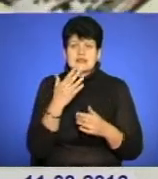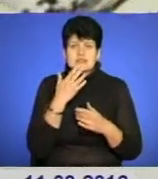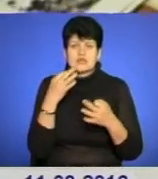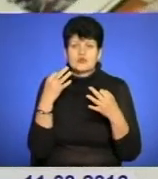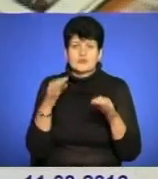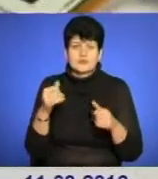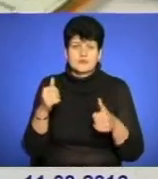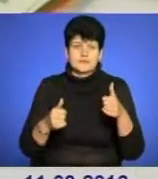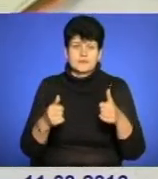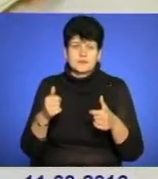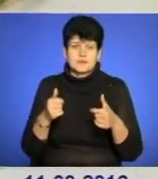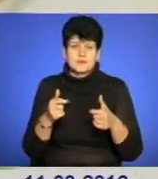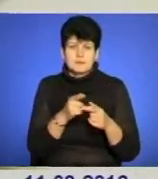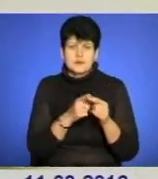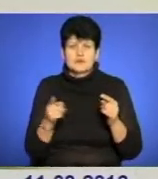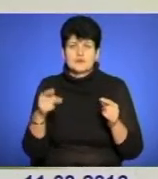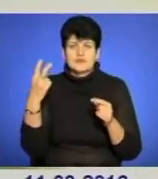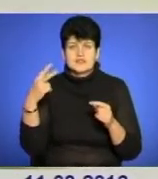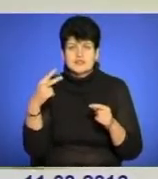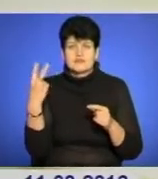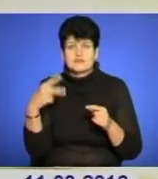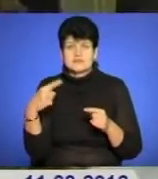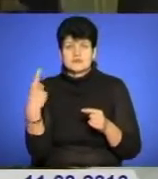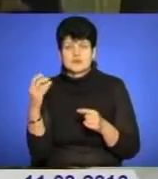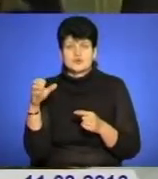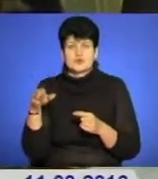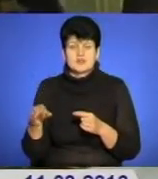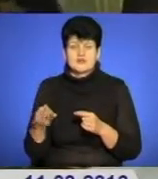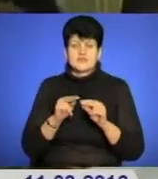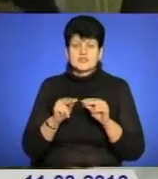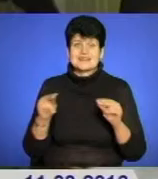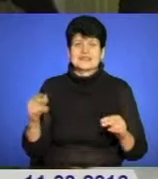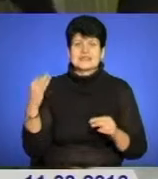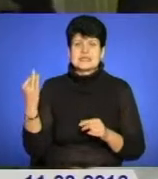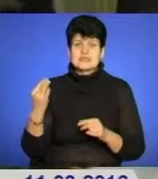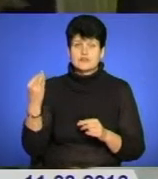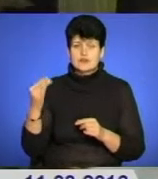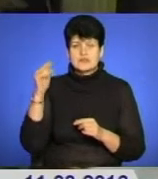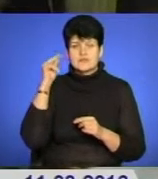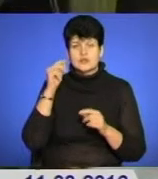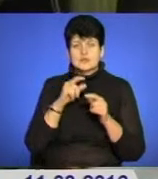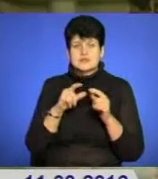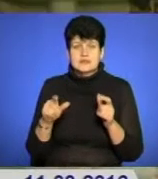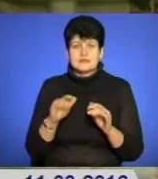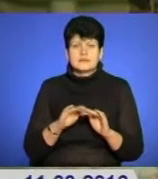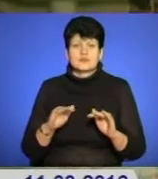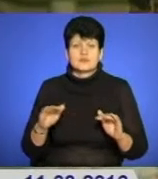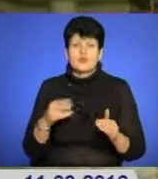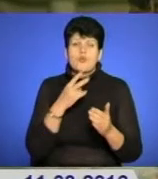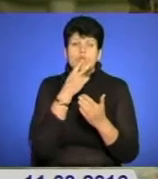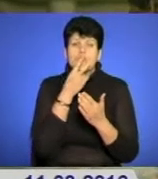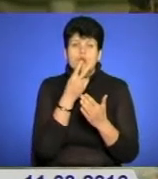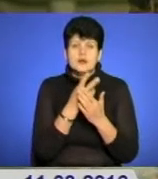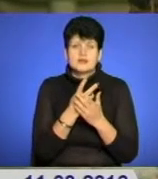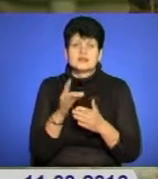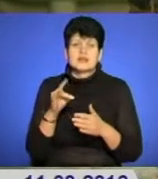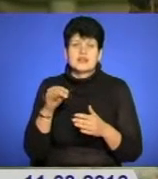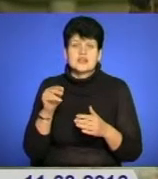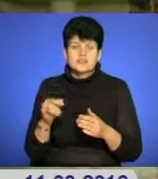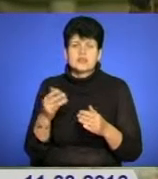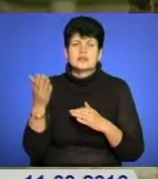національно-визвольних змагань 20-21 століть. Вчителька історії навчального закладу та учні показують речі, які